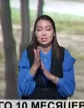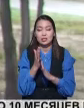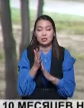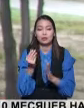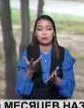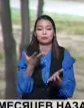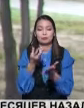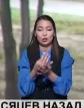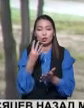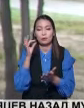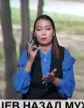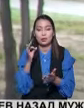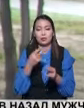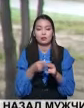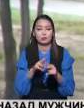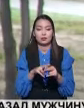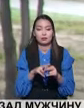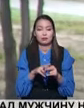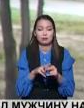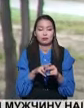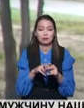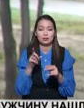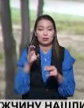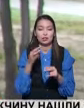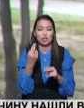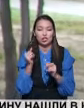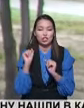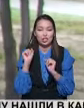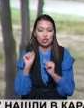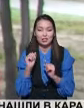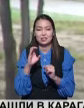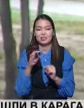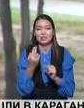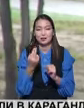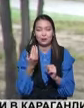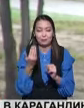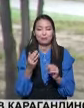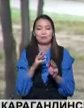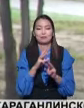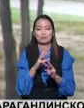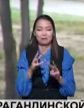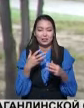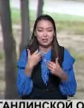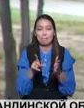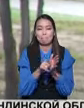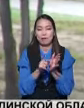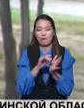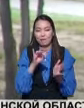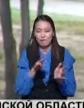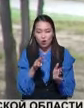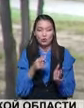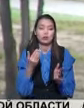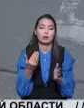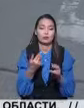платив 4%, ты все благами там социального защиты, социально-медицинского страхования, пенсионного, все как